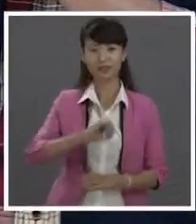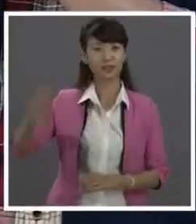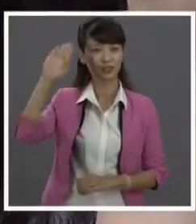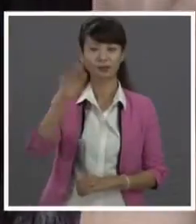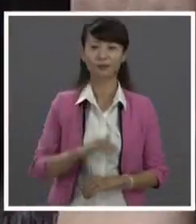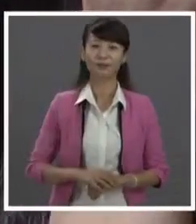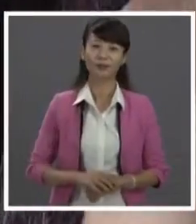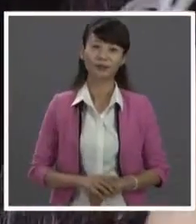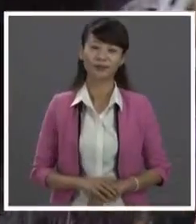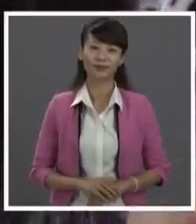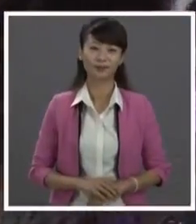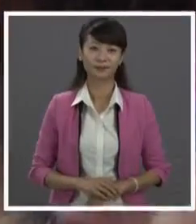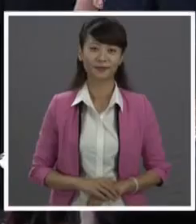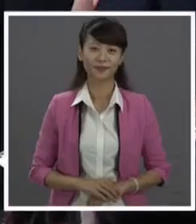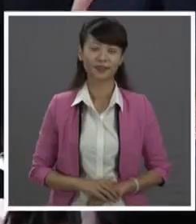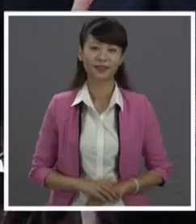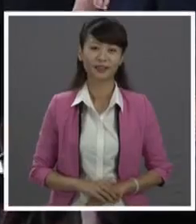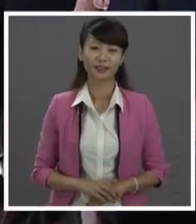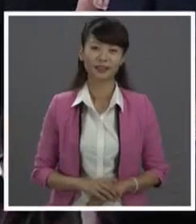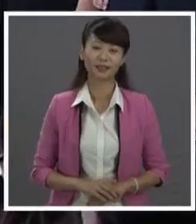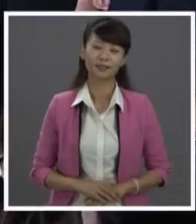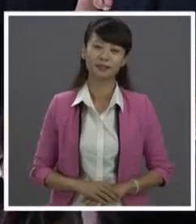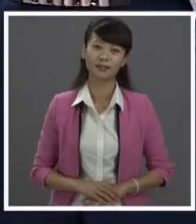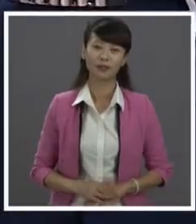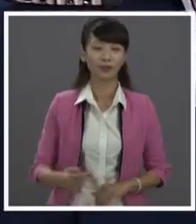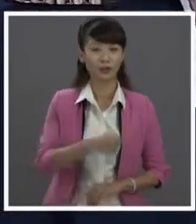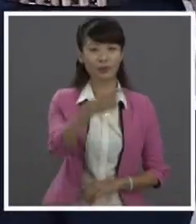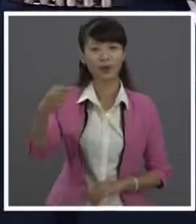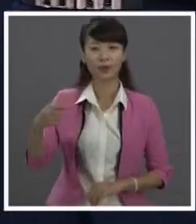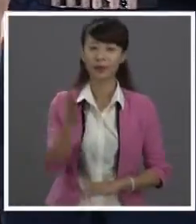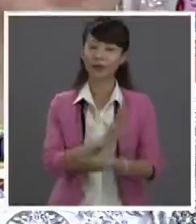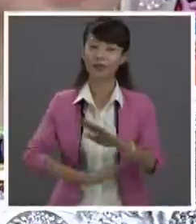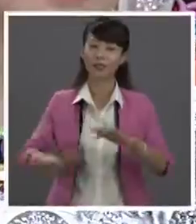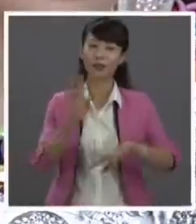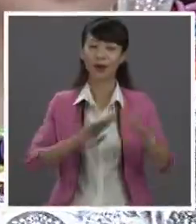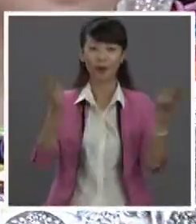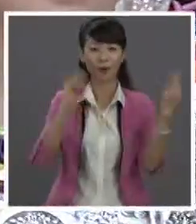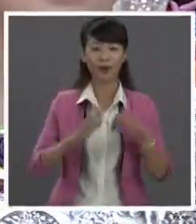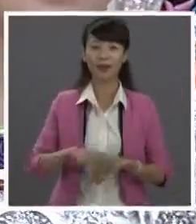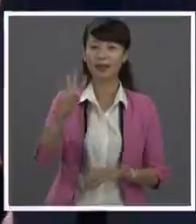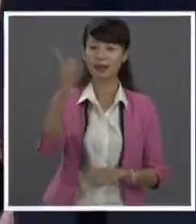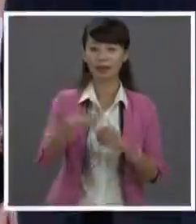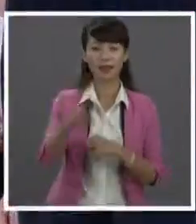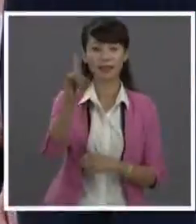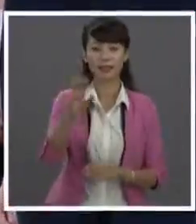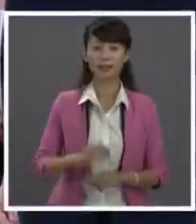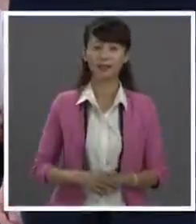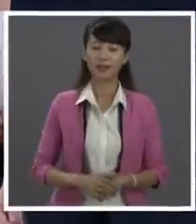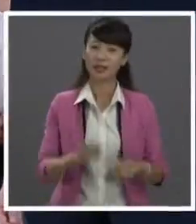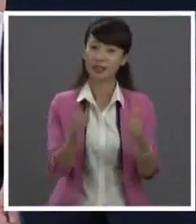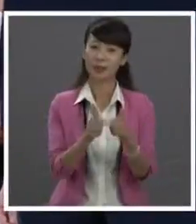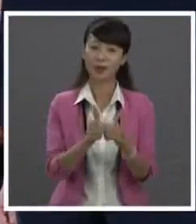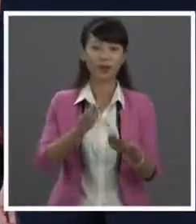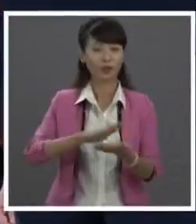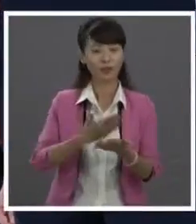了。全国残疾人的汇演是4年才有一次这样的一个汇演的机会，小朋友们为了练这个舞蹈，每个人就是